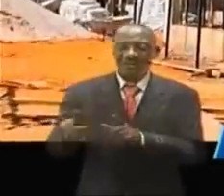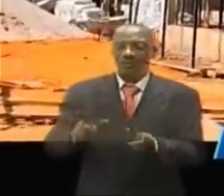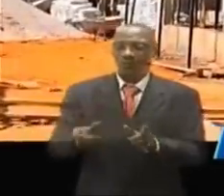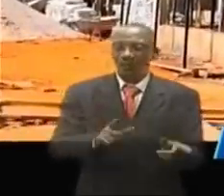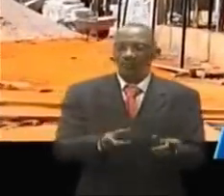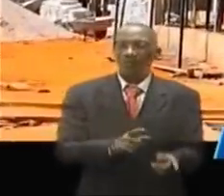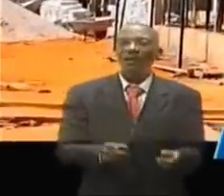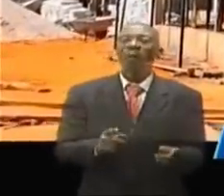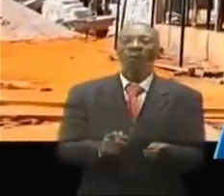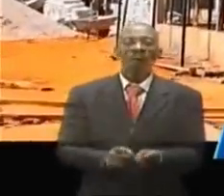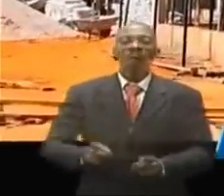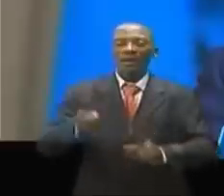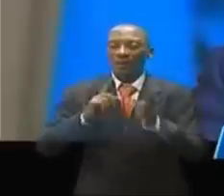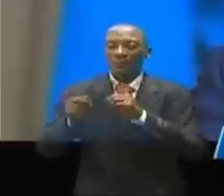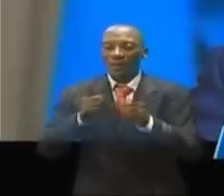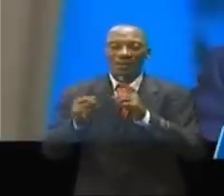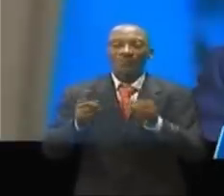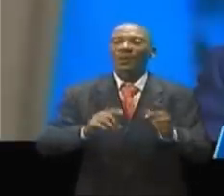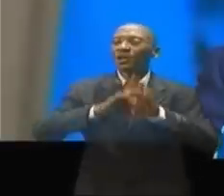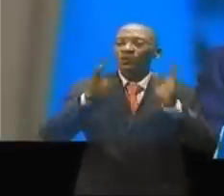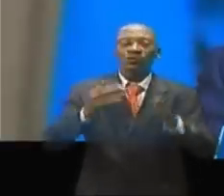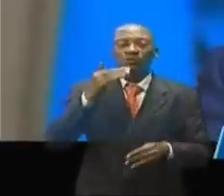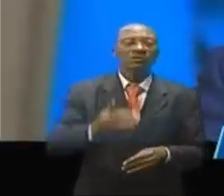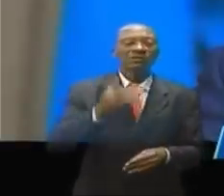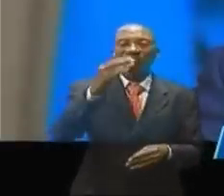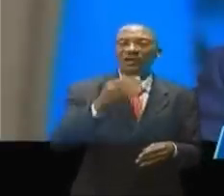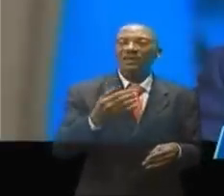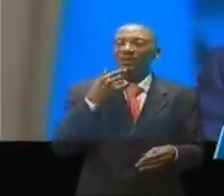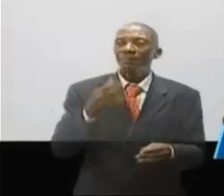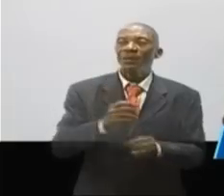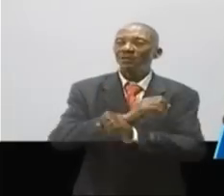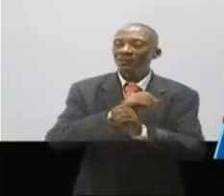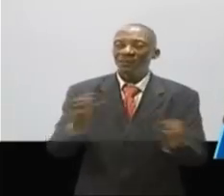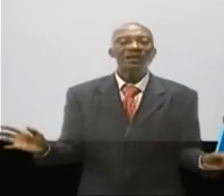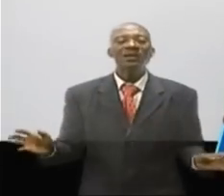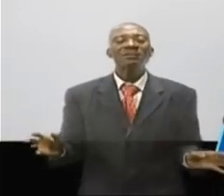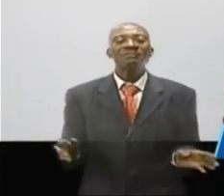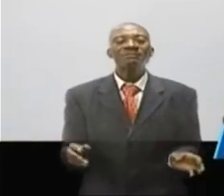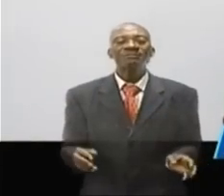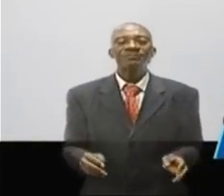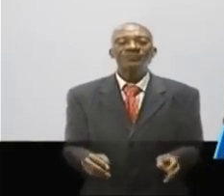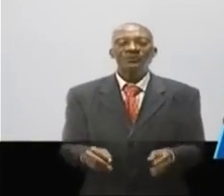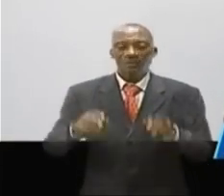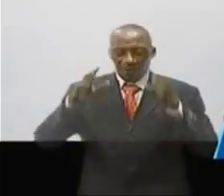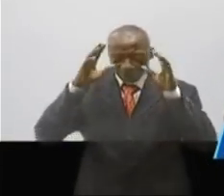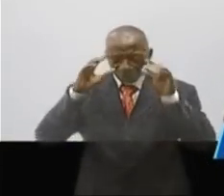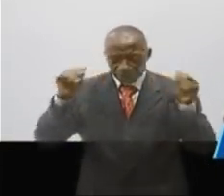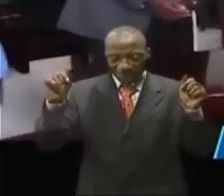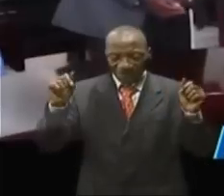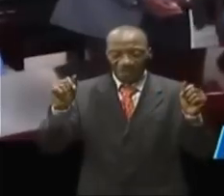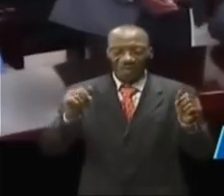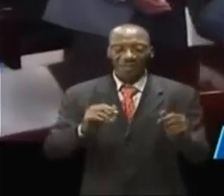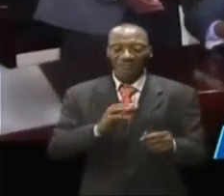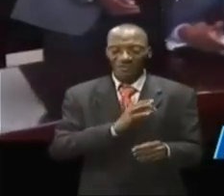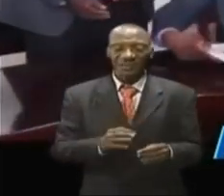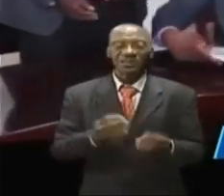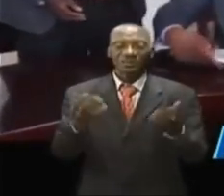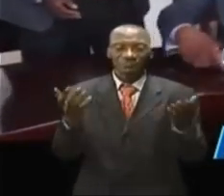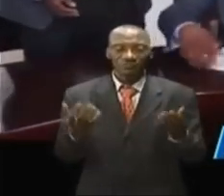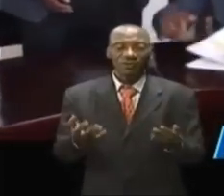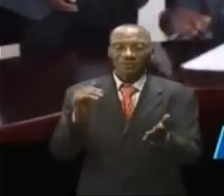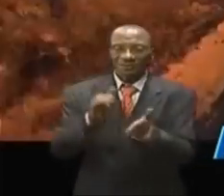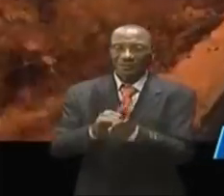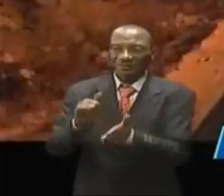initiées il y a peu, dans sa juridiction sous l'impulsion du président Tshisekedi. Les efforts du gouvernement provincial sur la construction de la